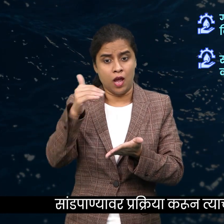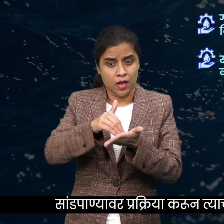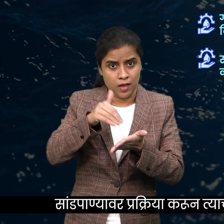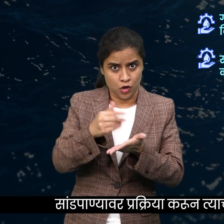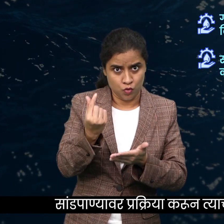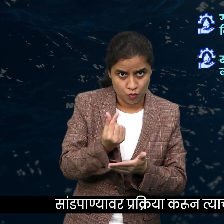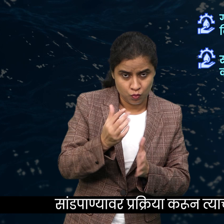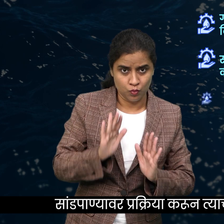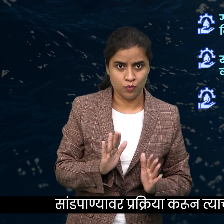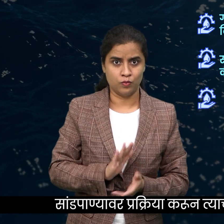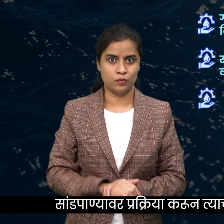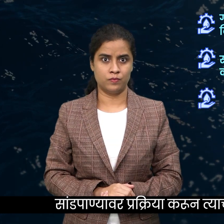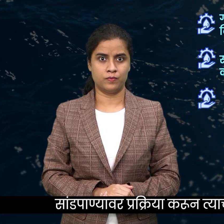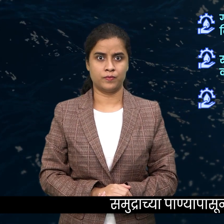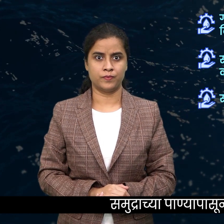करा.